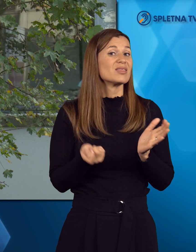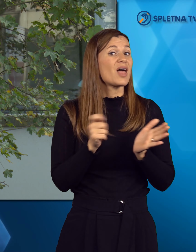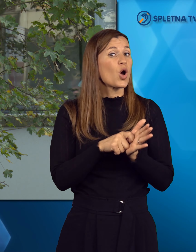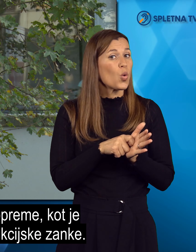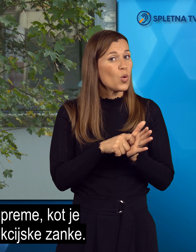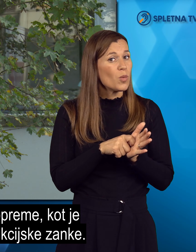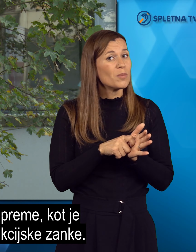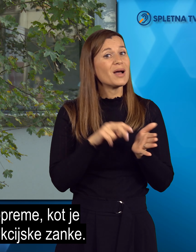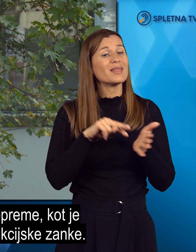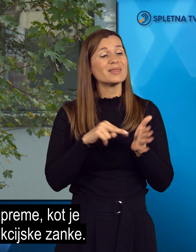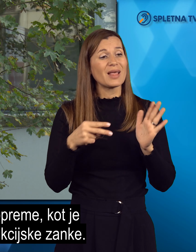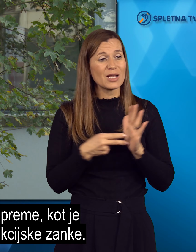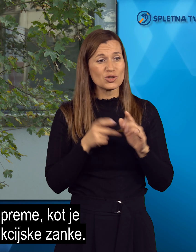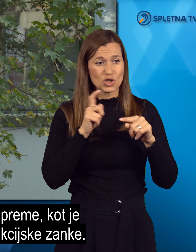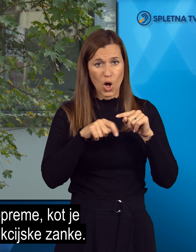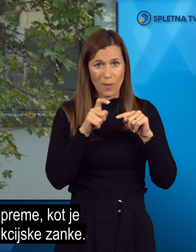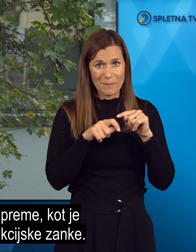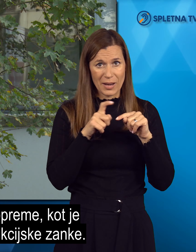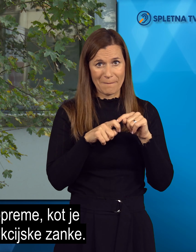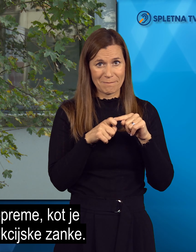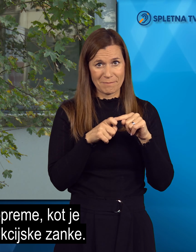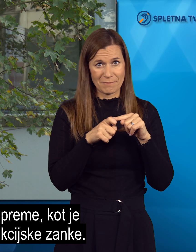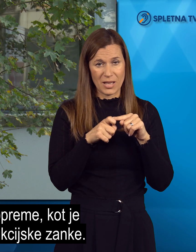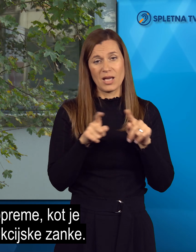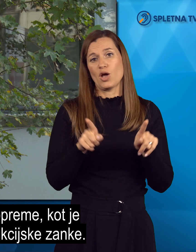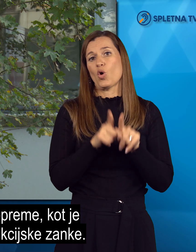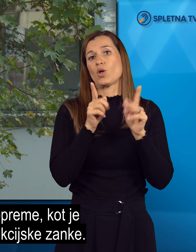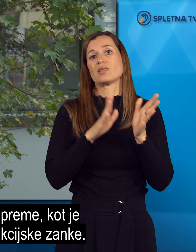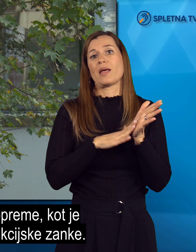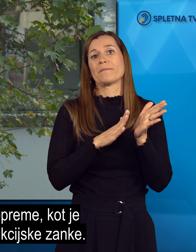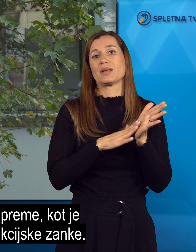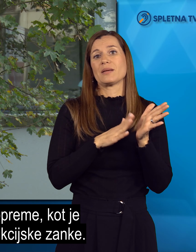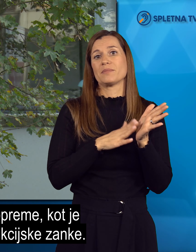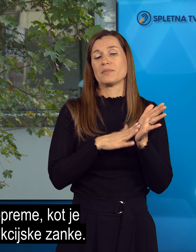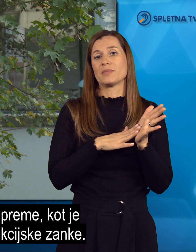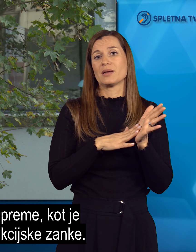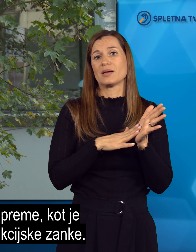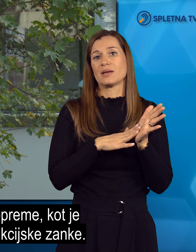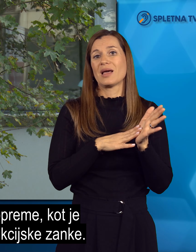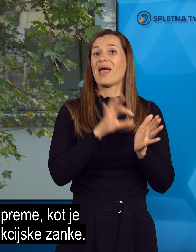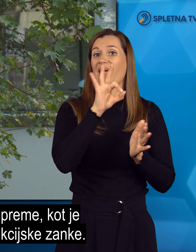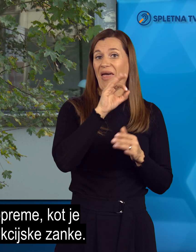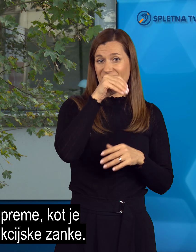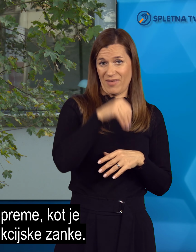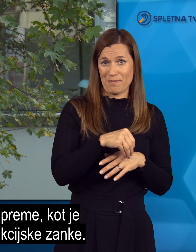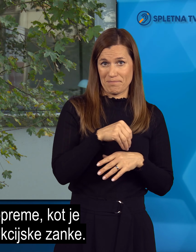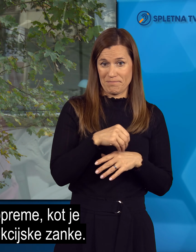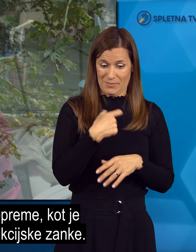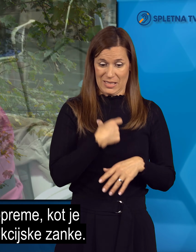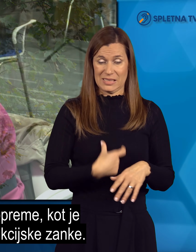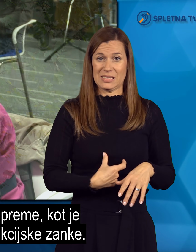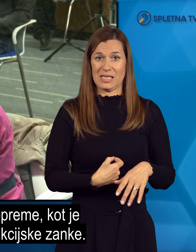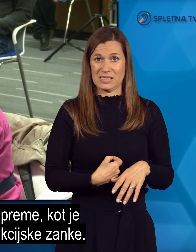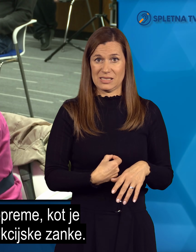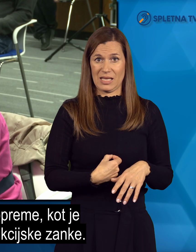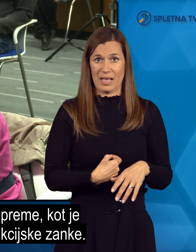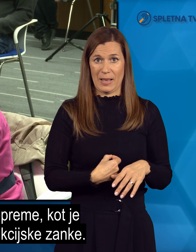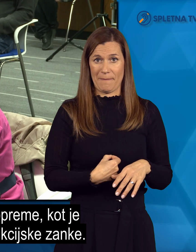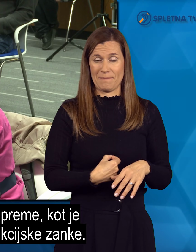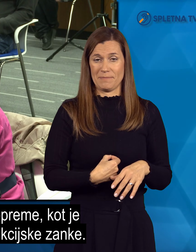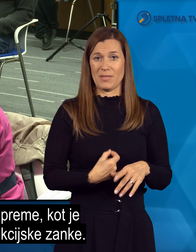težava nakup tehnične opreme, kot je na primer